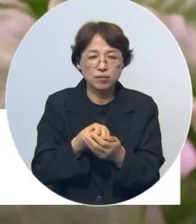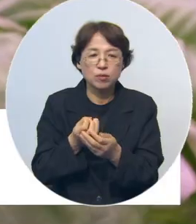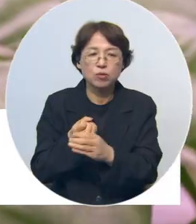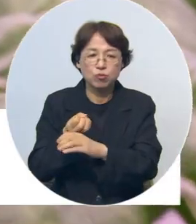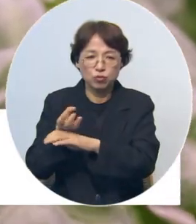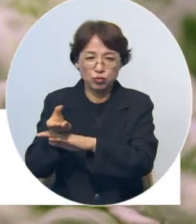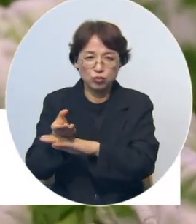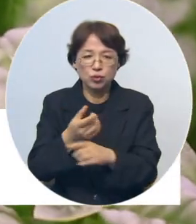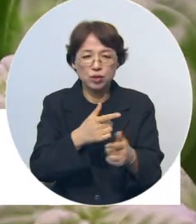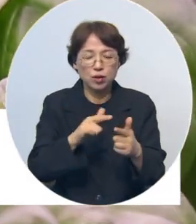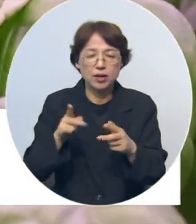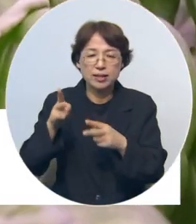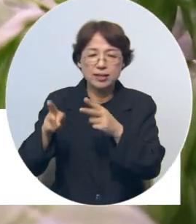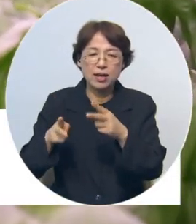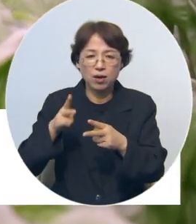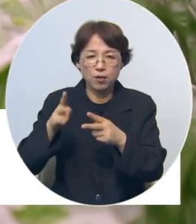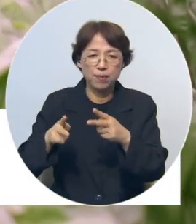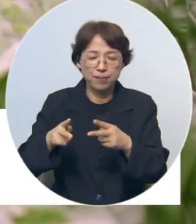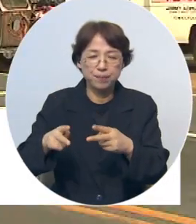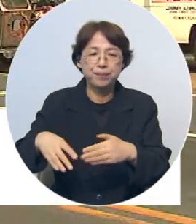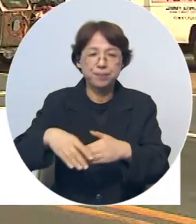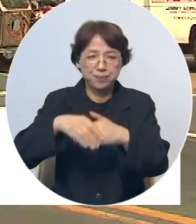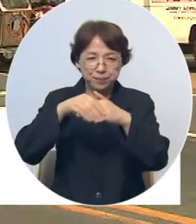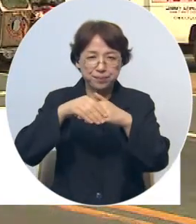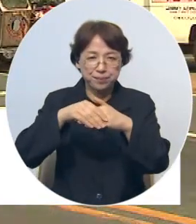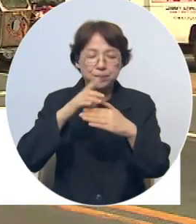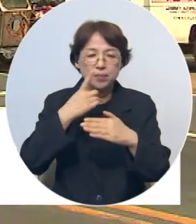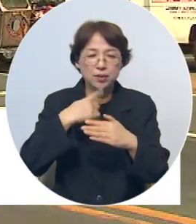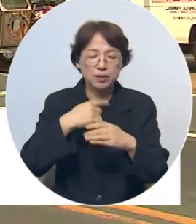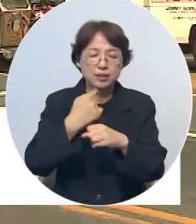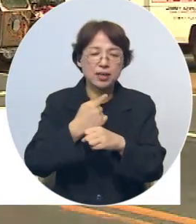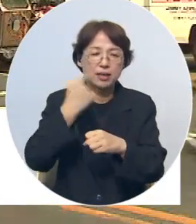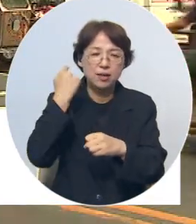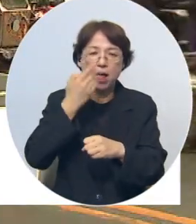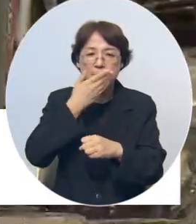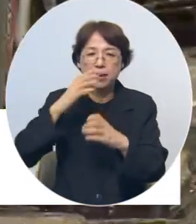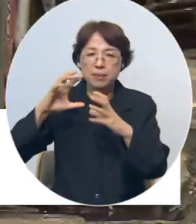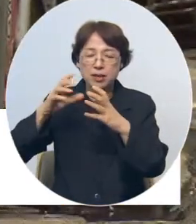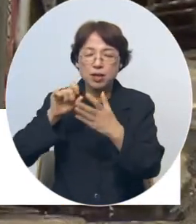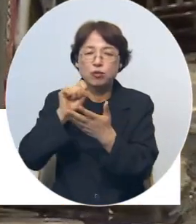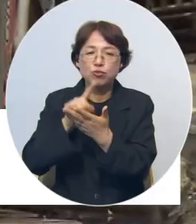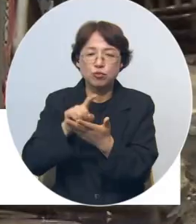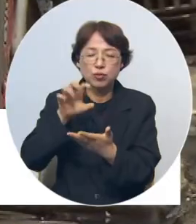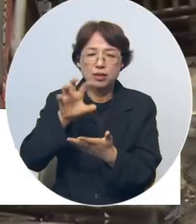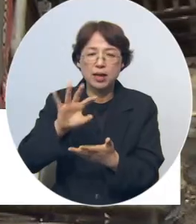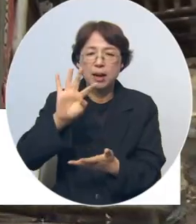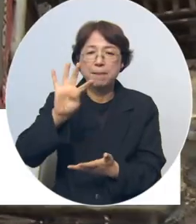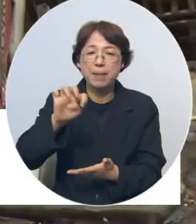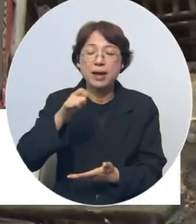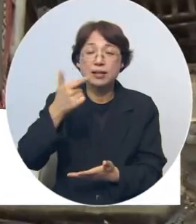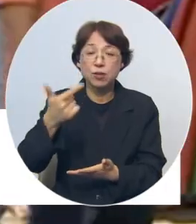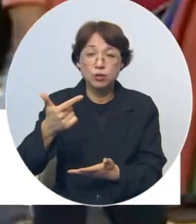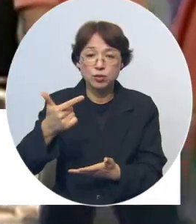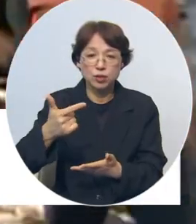농촌개발 등 다양한 사업에 함께해왔습니다. 지난해엔 필리핀에 축구장 46개 규모의